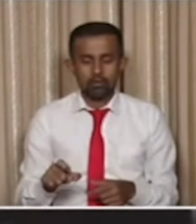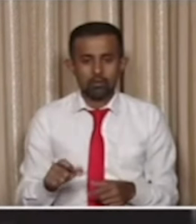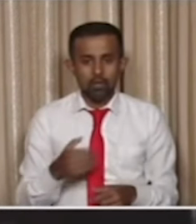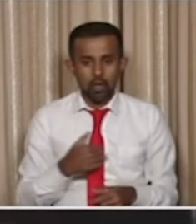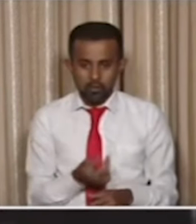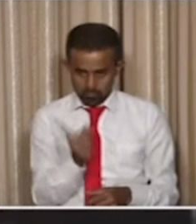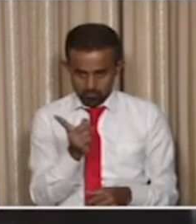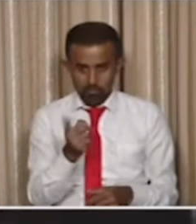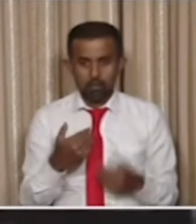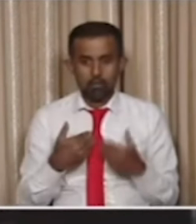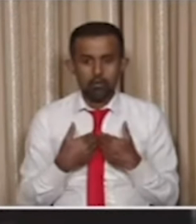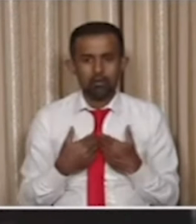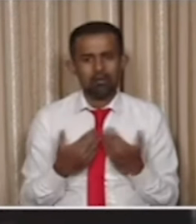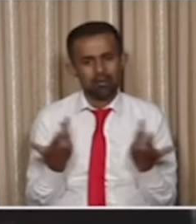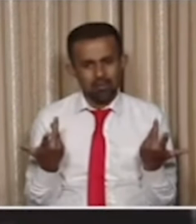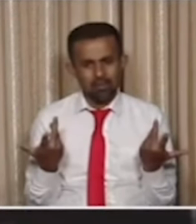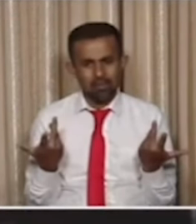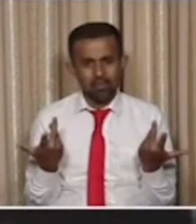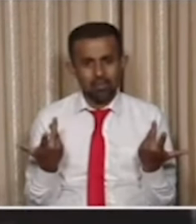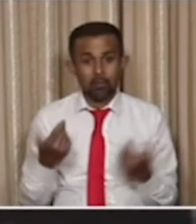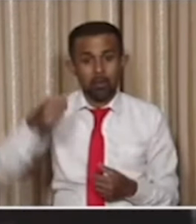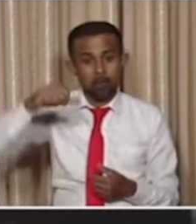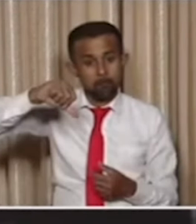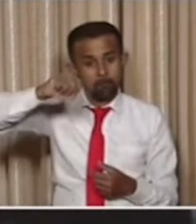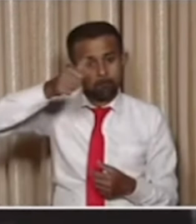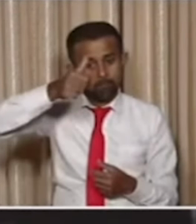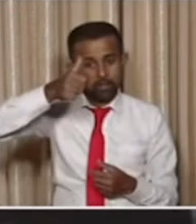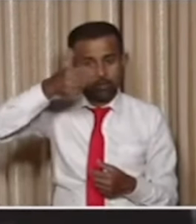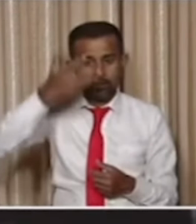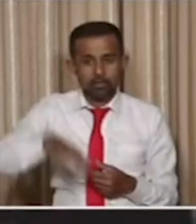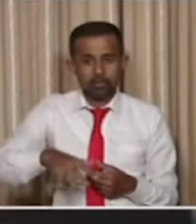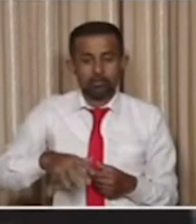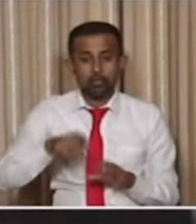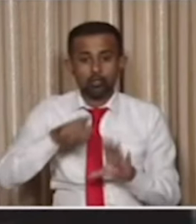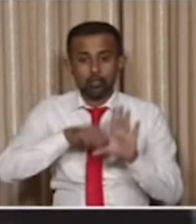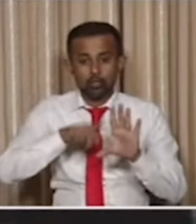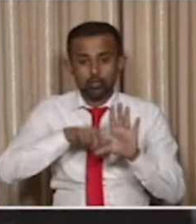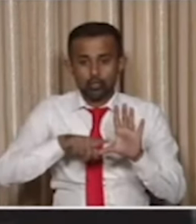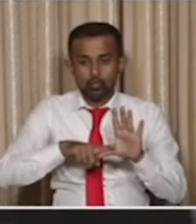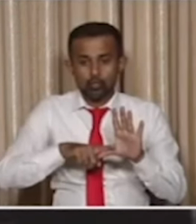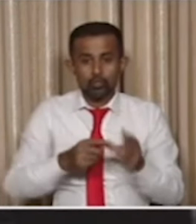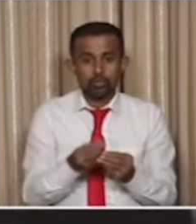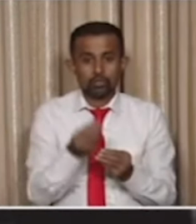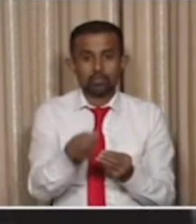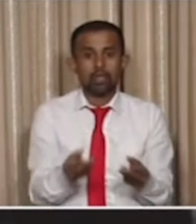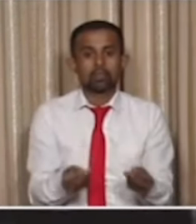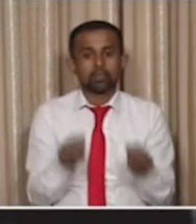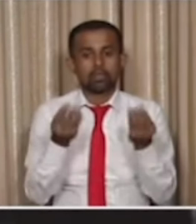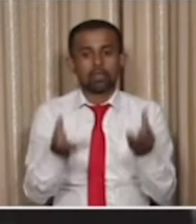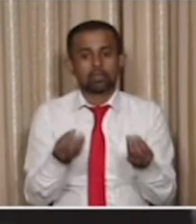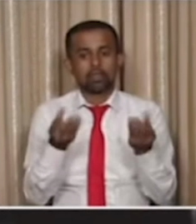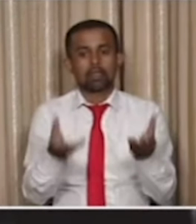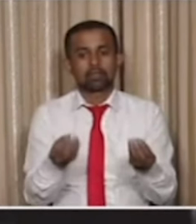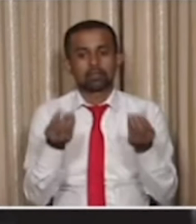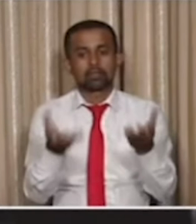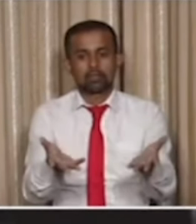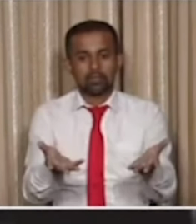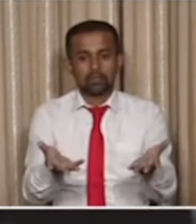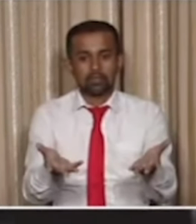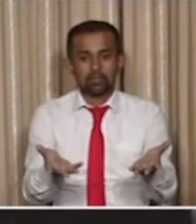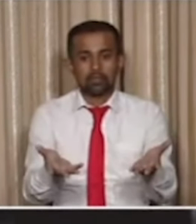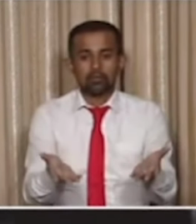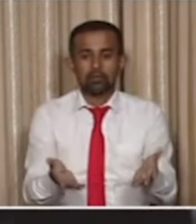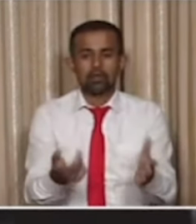දඬුවම් කරාද? නෑ. අපි අය පුනරුත්ථාපනය කරලා වෘත්තීය පුණුව දීලා තෑගි භෝග දීලා ඒ අයව